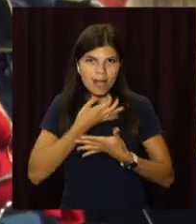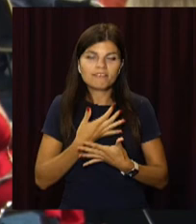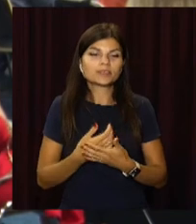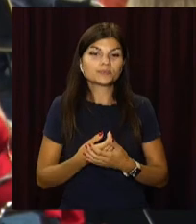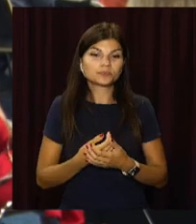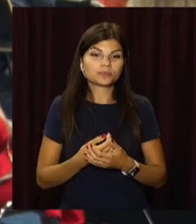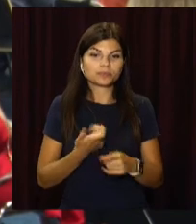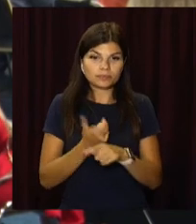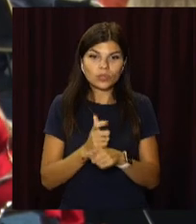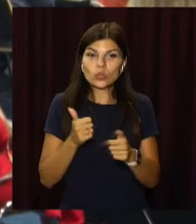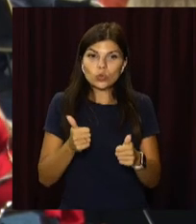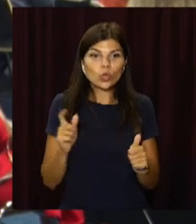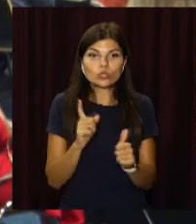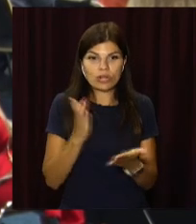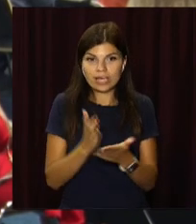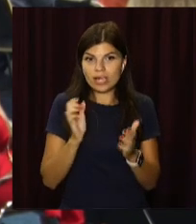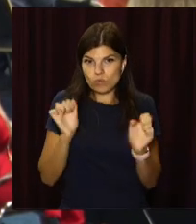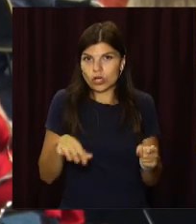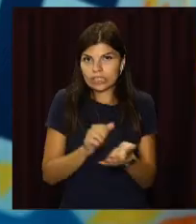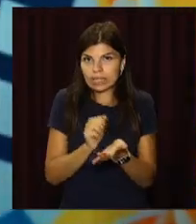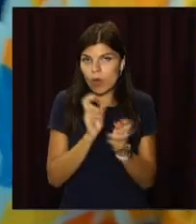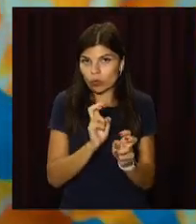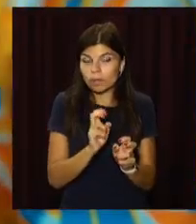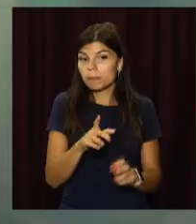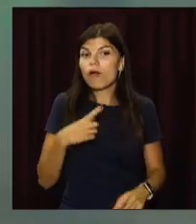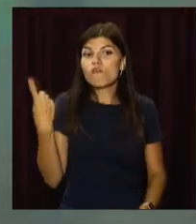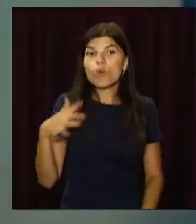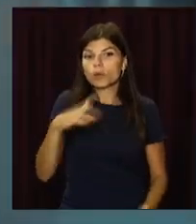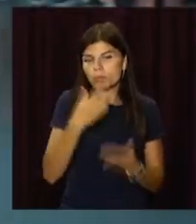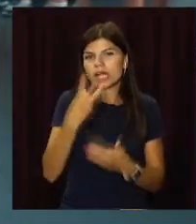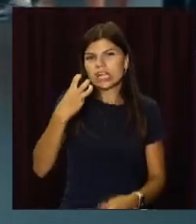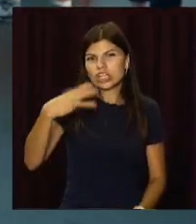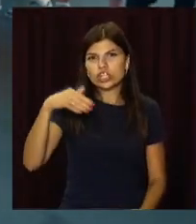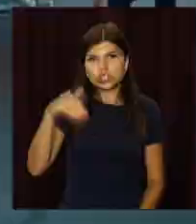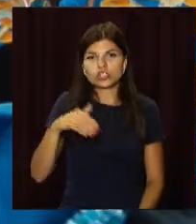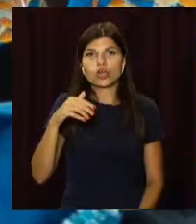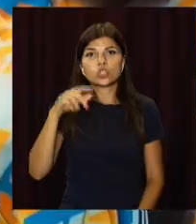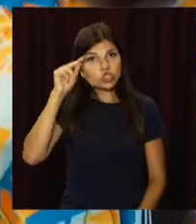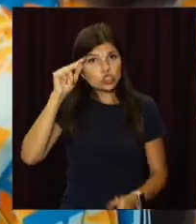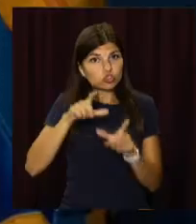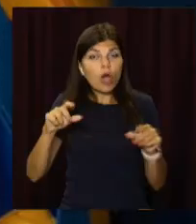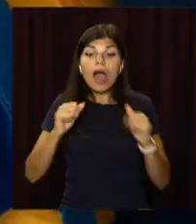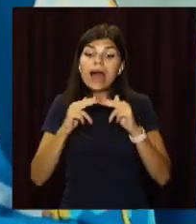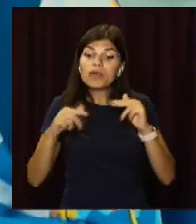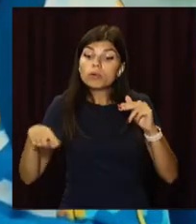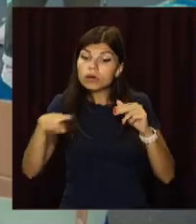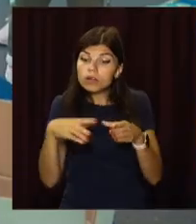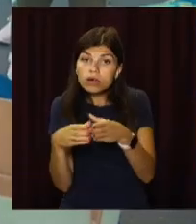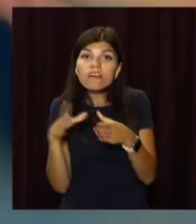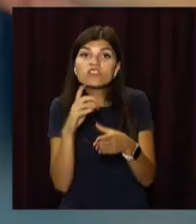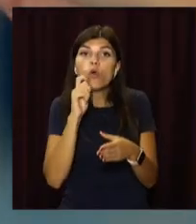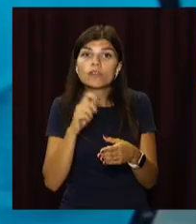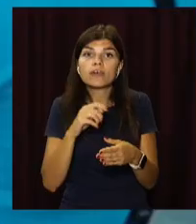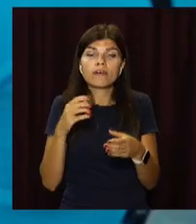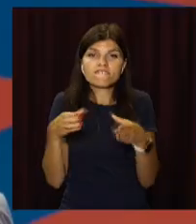подобається. Дуже круто, що є можливість займатися. Наразі в області понад 330 тисяч школярів. В Дніпропетровському